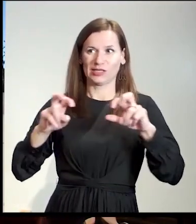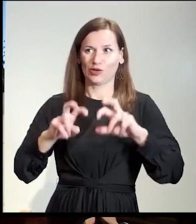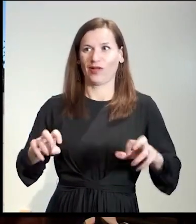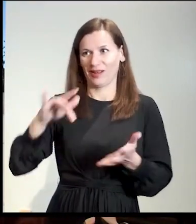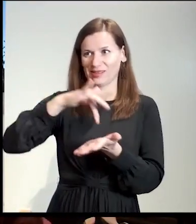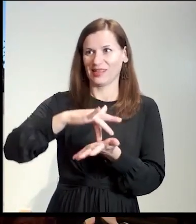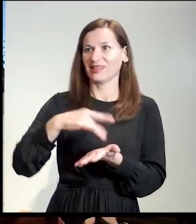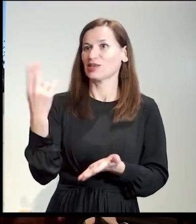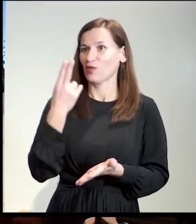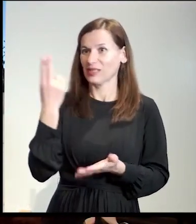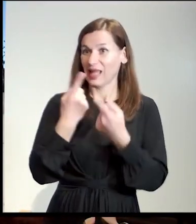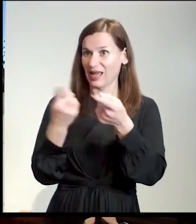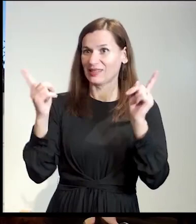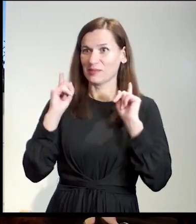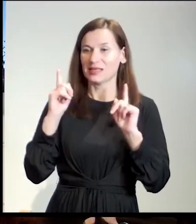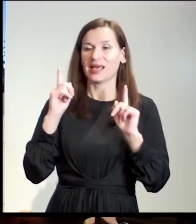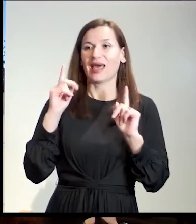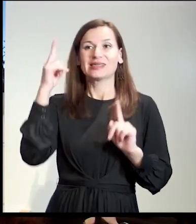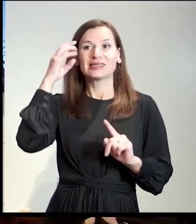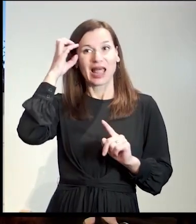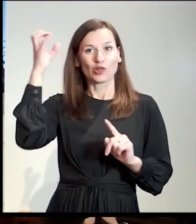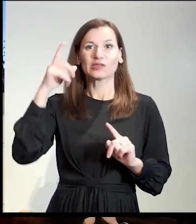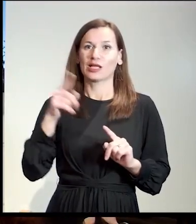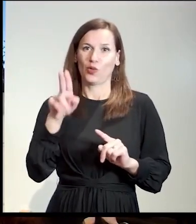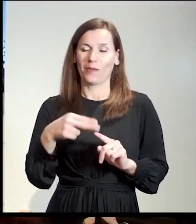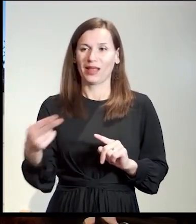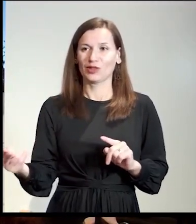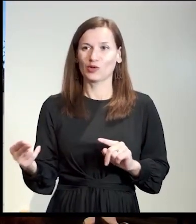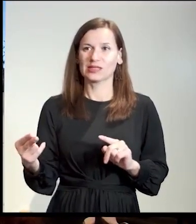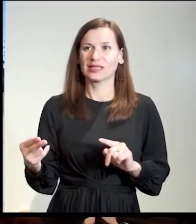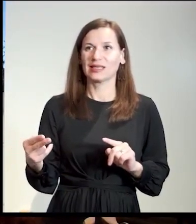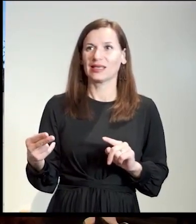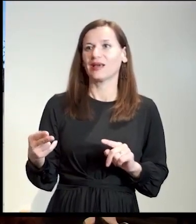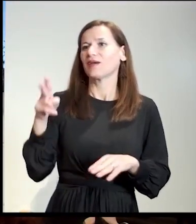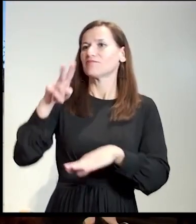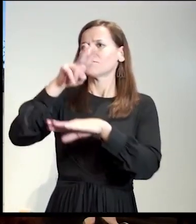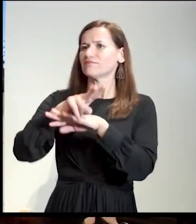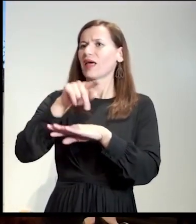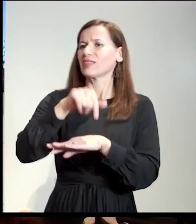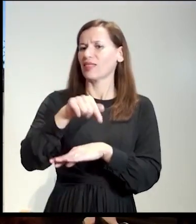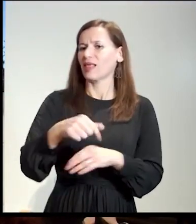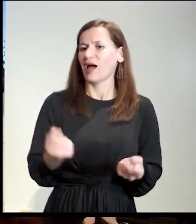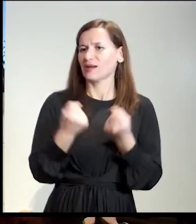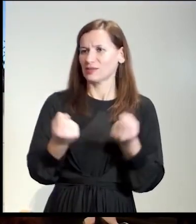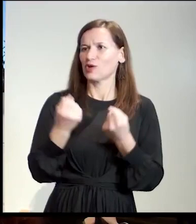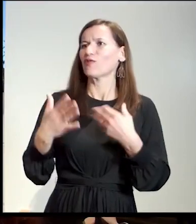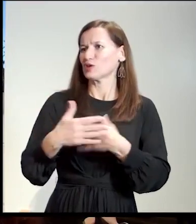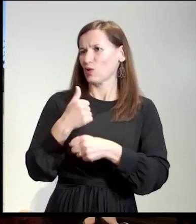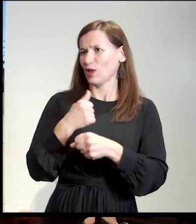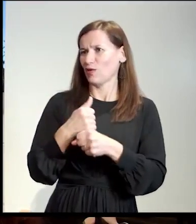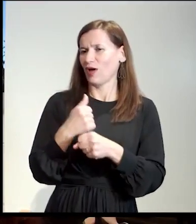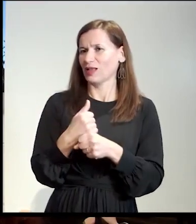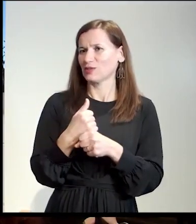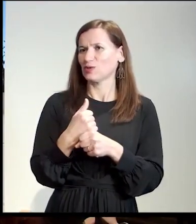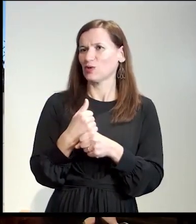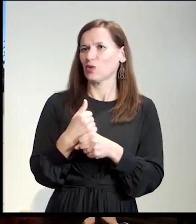centra Slovenske akademije znanosti in umetnosti, ki bdi nad akcijo v sodelovanju s portalom